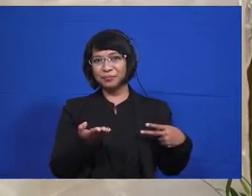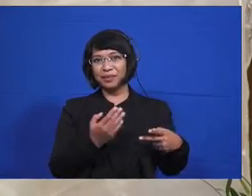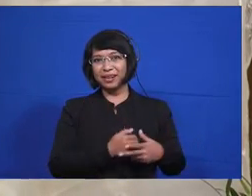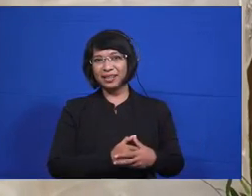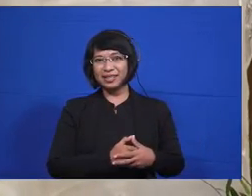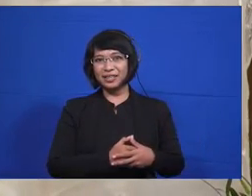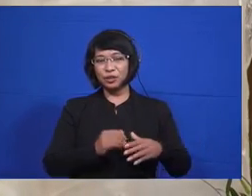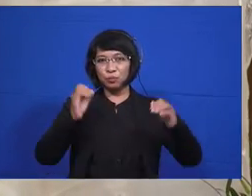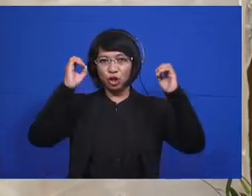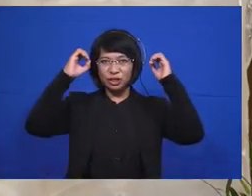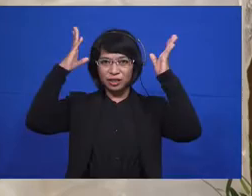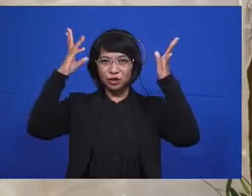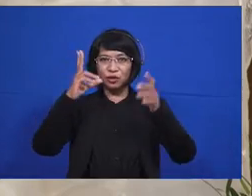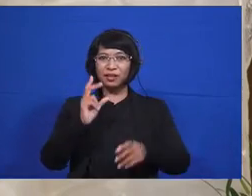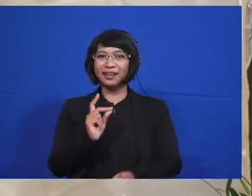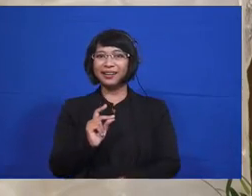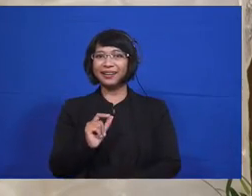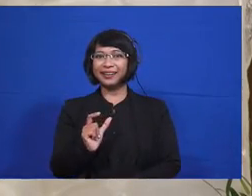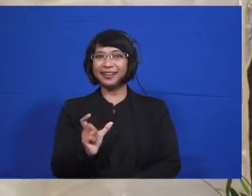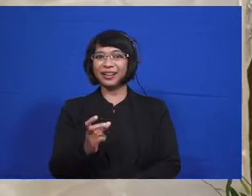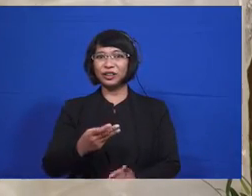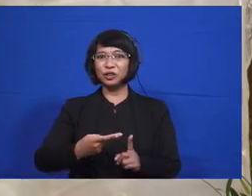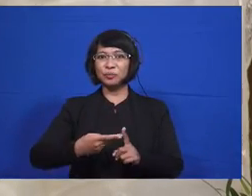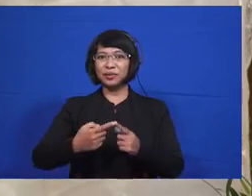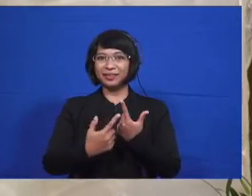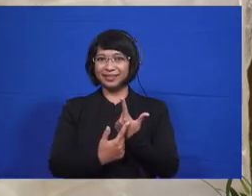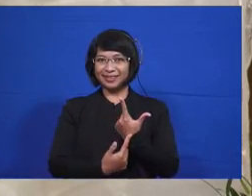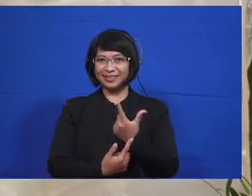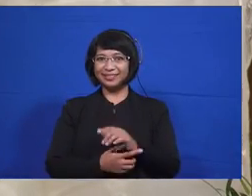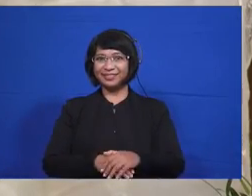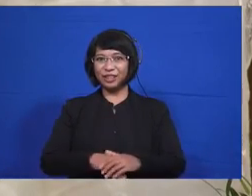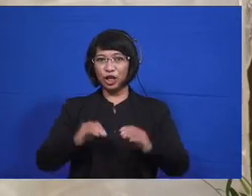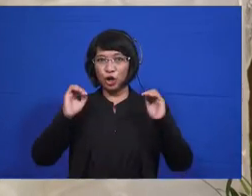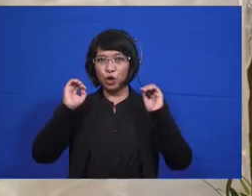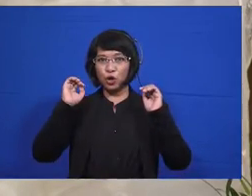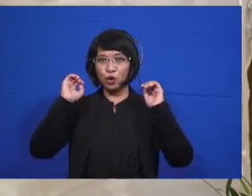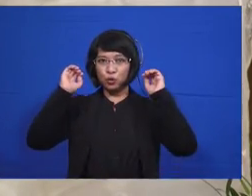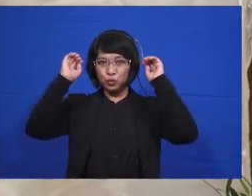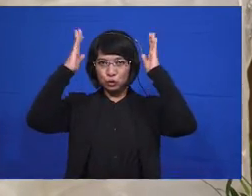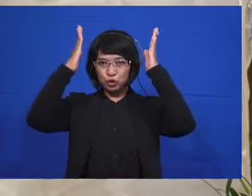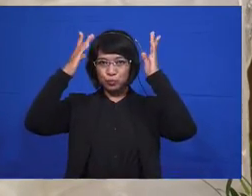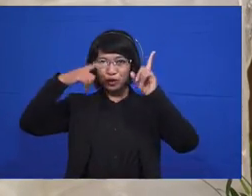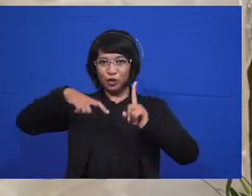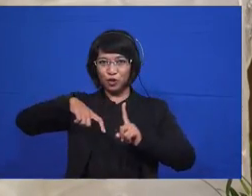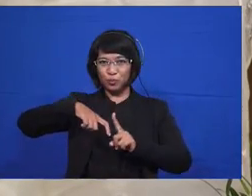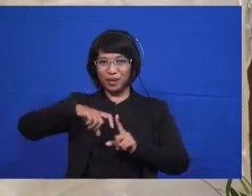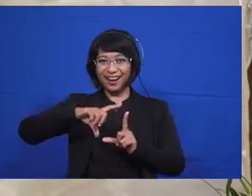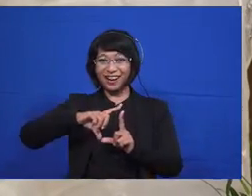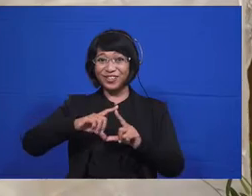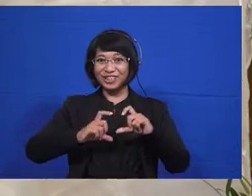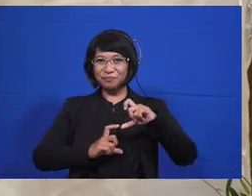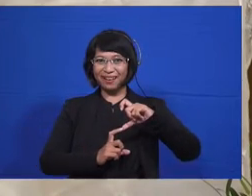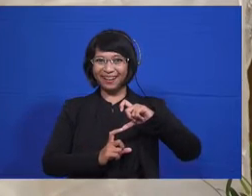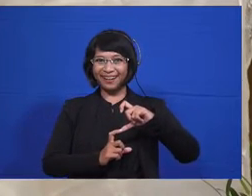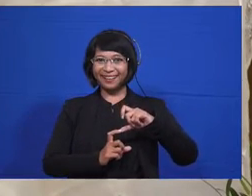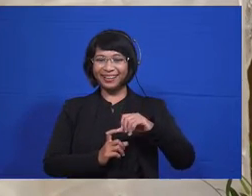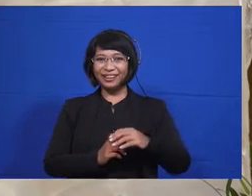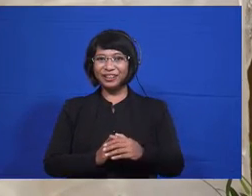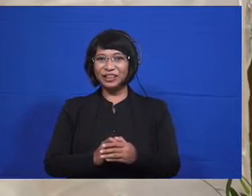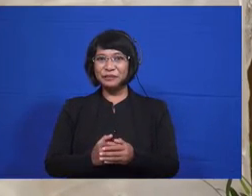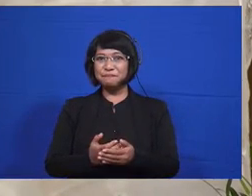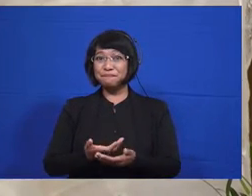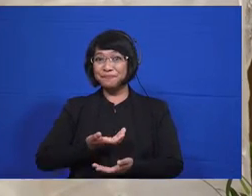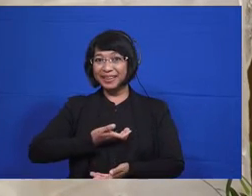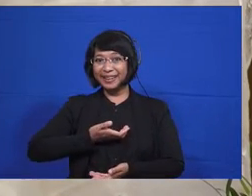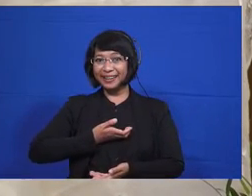kepada Monsinyur Robertus Rubiatmoko, Uskup Agung Keuskupan Agung Semarang yang telah berkenan